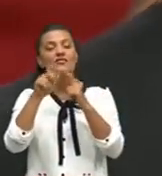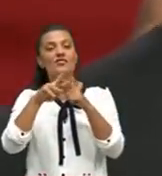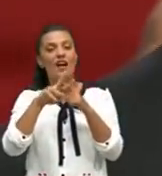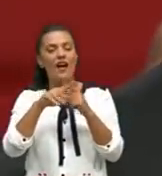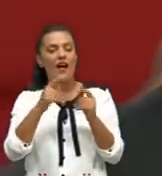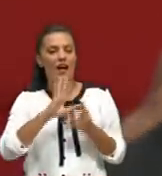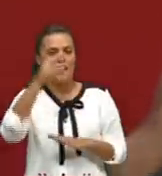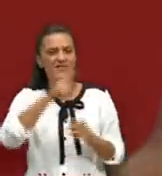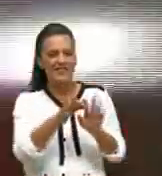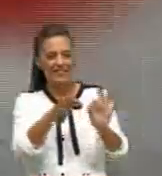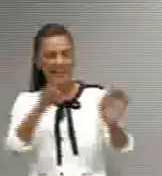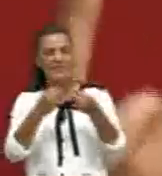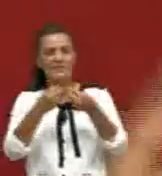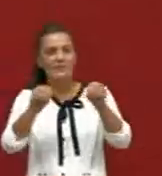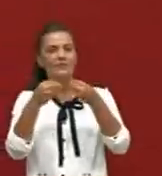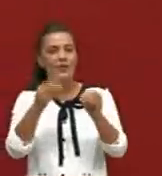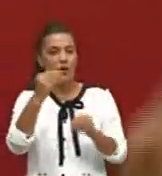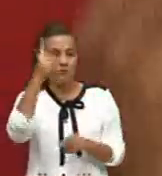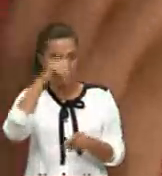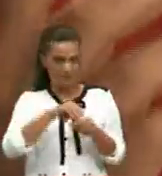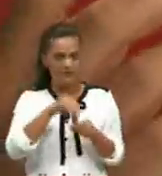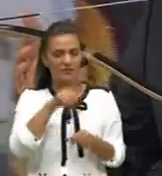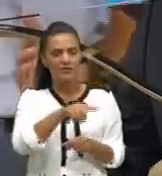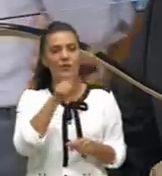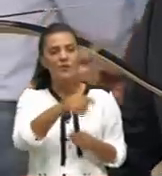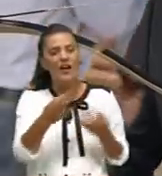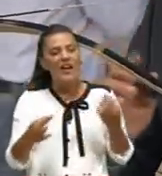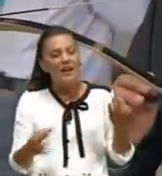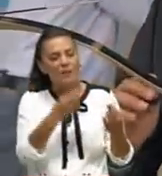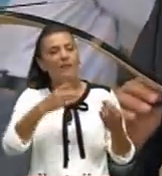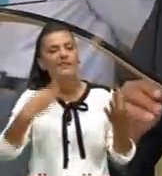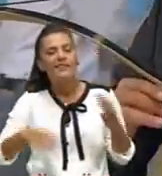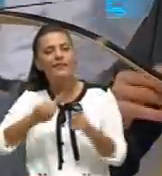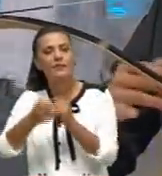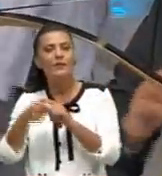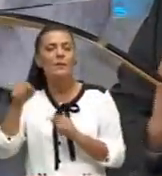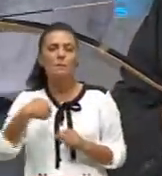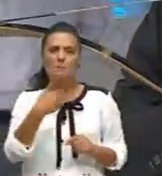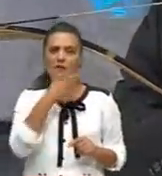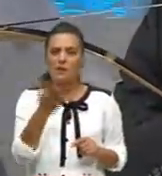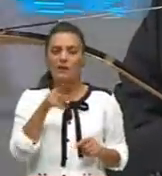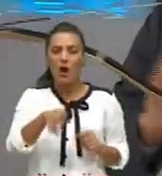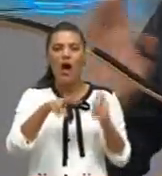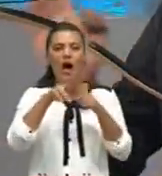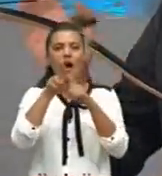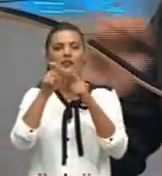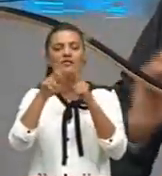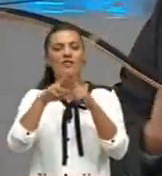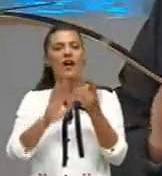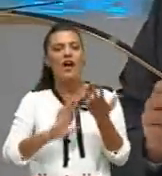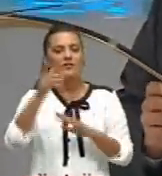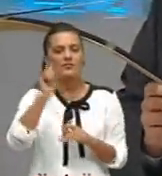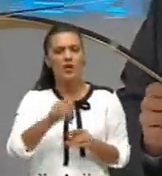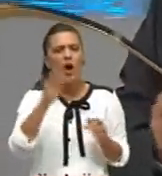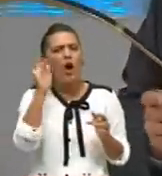esneyebilsin gerekir. Esneyebilsin diye değil mi? Evet akça ağaç kullanılır. Hı-hı. Bu enstrümanlarda da bildiğim kadarıyla akça ağaç kullanılır. Arkadaşlarımız ortası